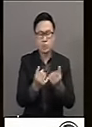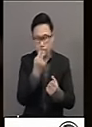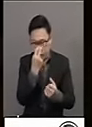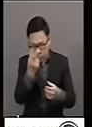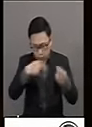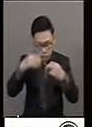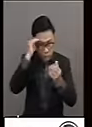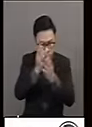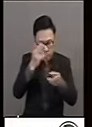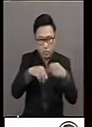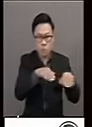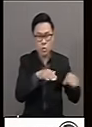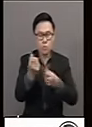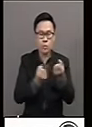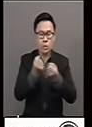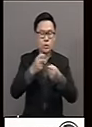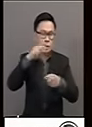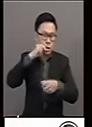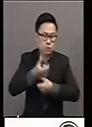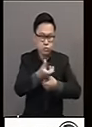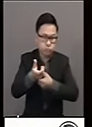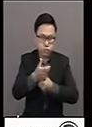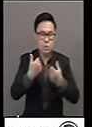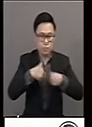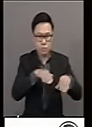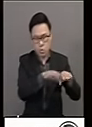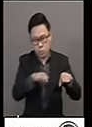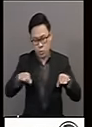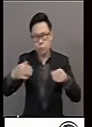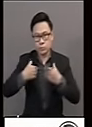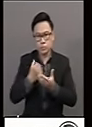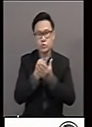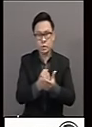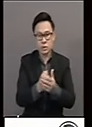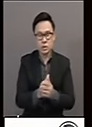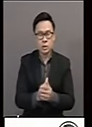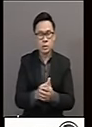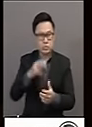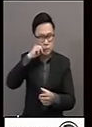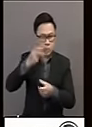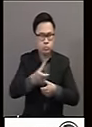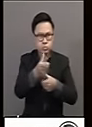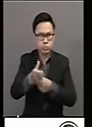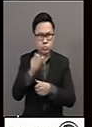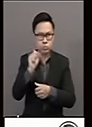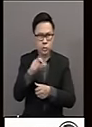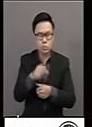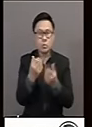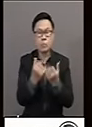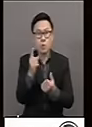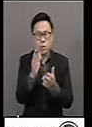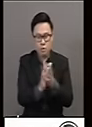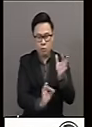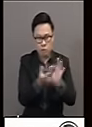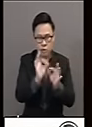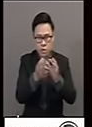เข้าไปตรวจสอบไปพร้อมกับรถดับเพลิงขององค์กรปกครองส่วนท้องถิ่นในพื้นที่ก็ต้องเร่งฉีดน้ำสกัดเพลิงค่ะเพราะว่าไฟ